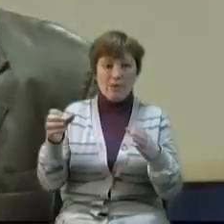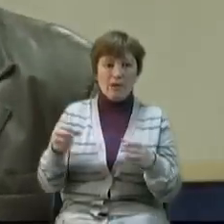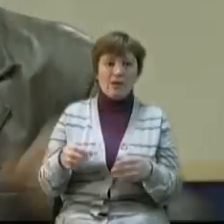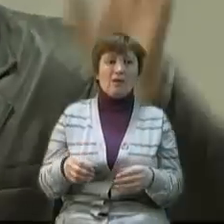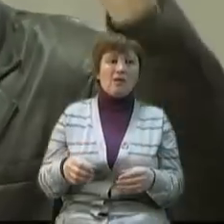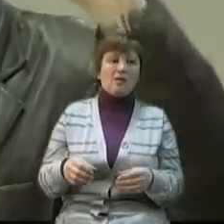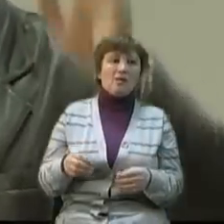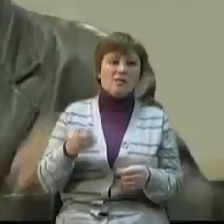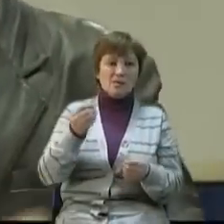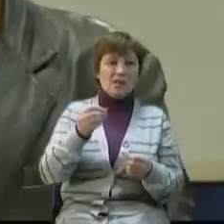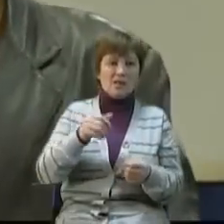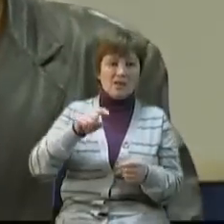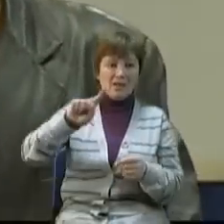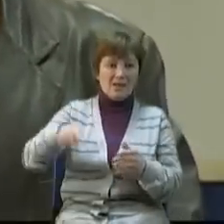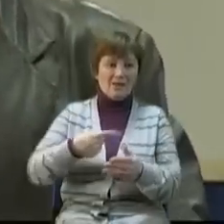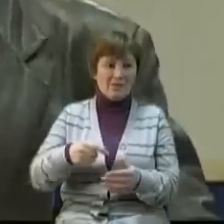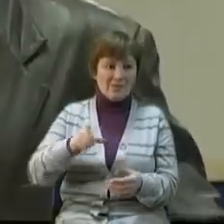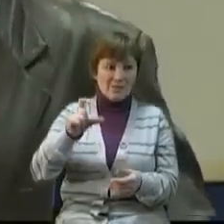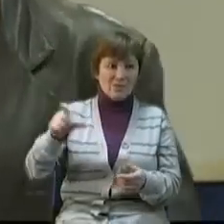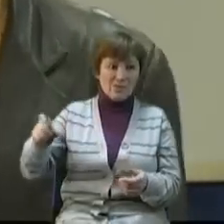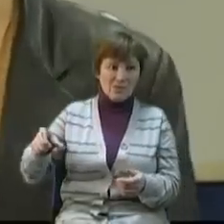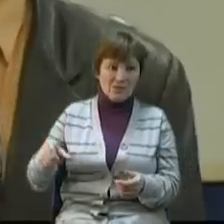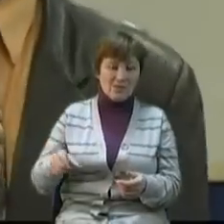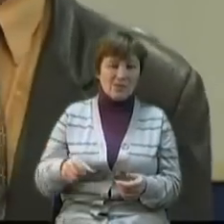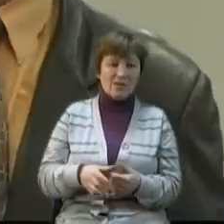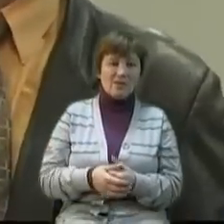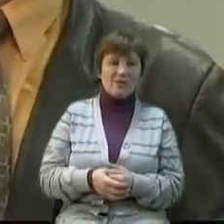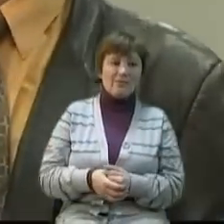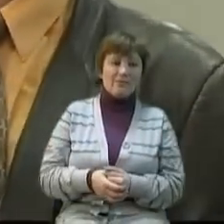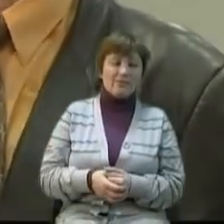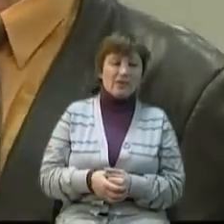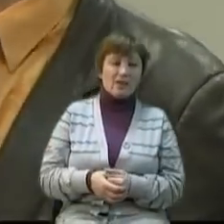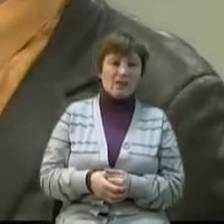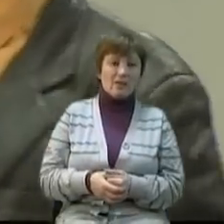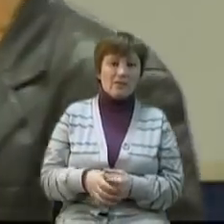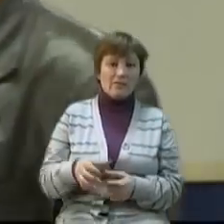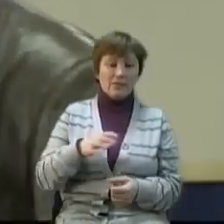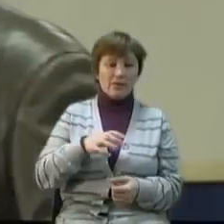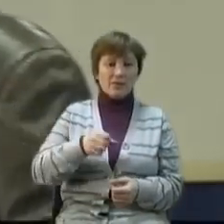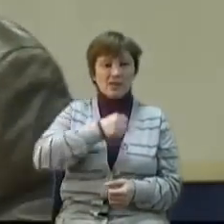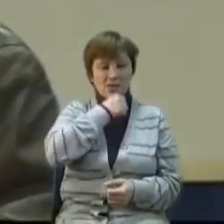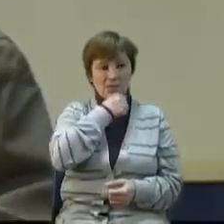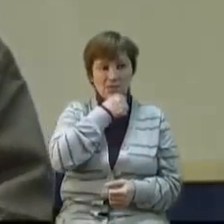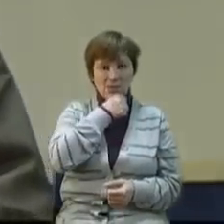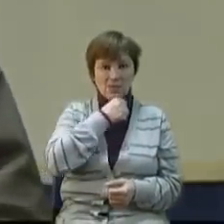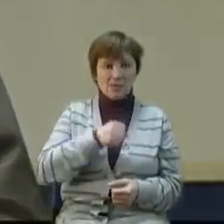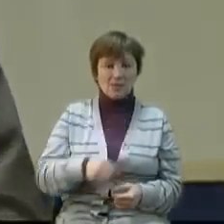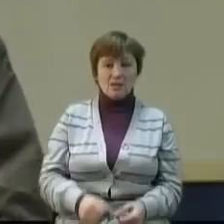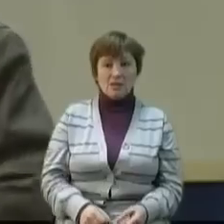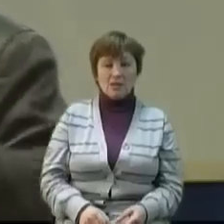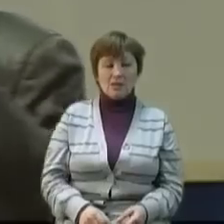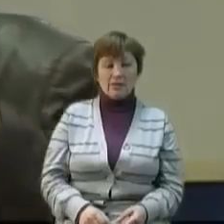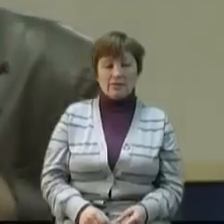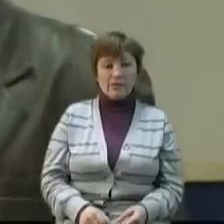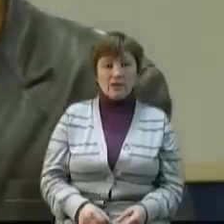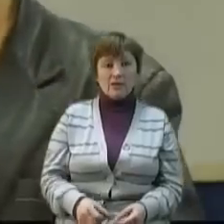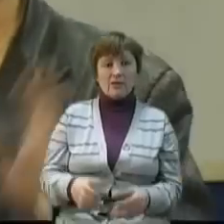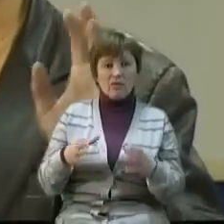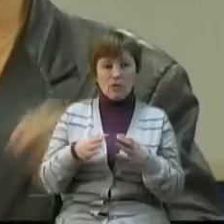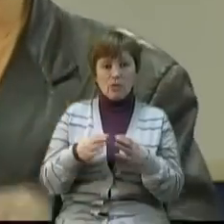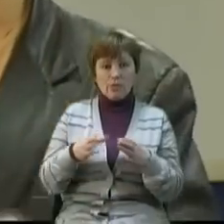были группировки. Кстати, говоря, в старших солнцевской группировке фактически судимых людей не было. И думаю,